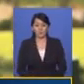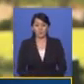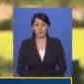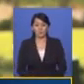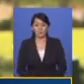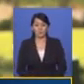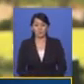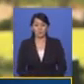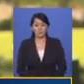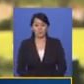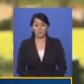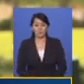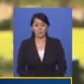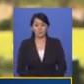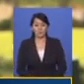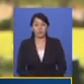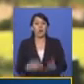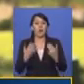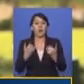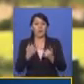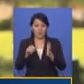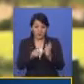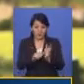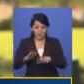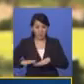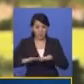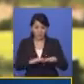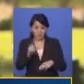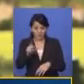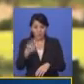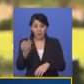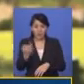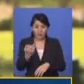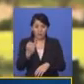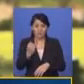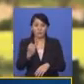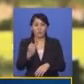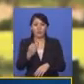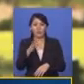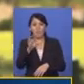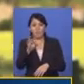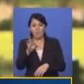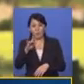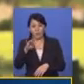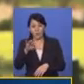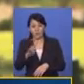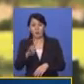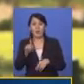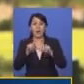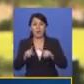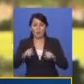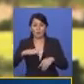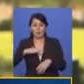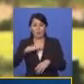6 региональных местных инвесторов. Қазір жергілікті 6 инвестор қызығушылық танытып отыр. Бозжыра, Шатқалы мен Сартас бағытына ерекше ден